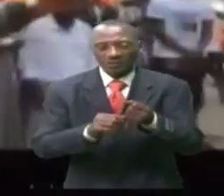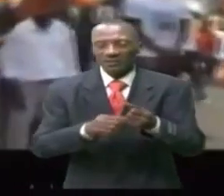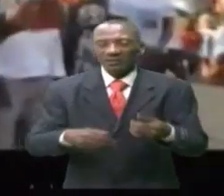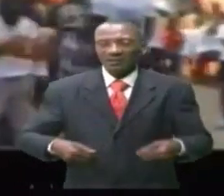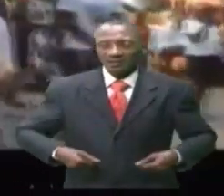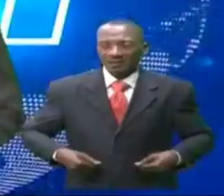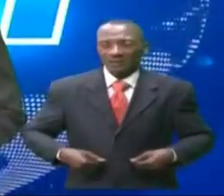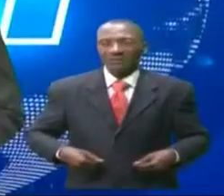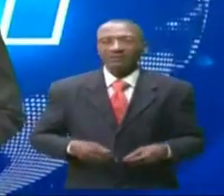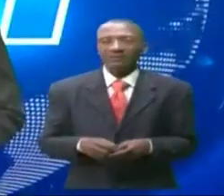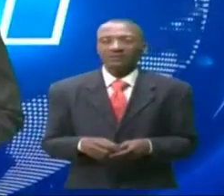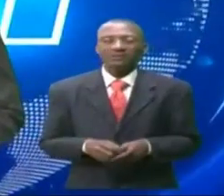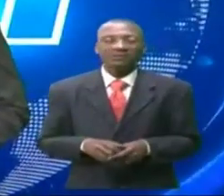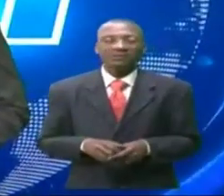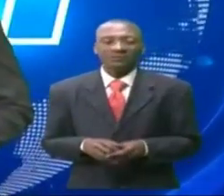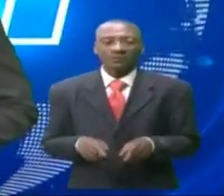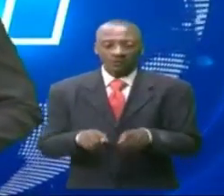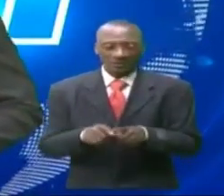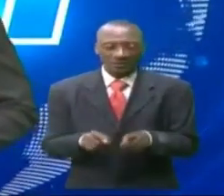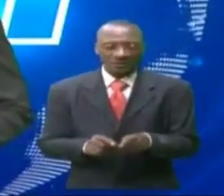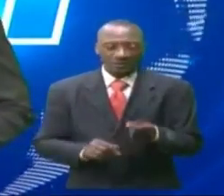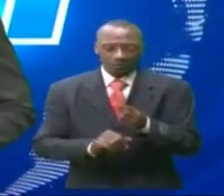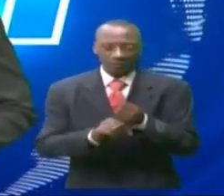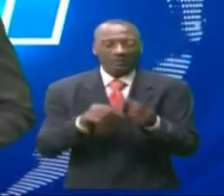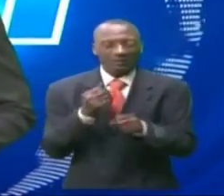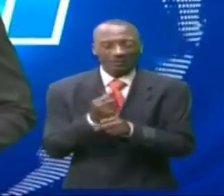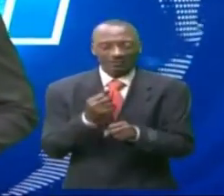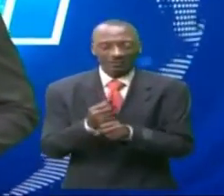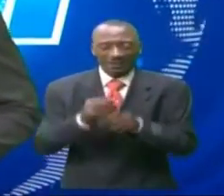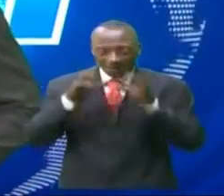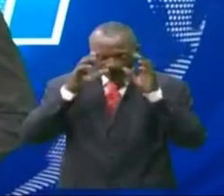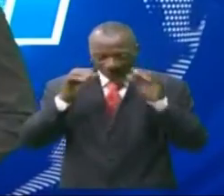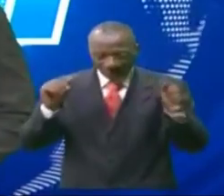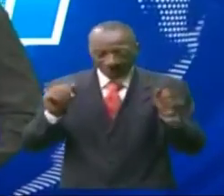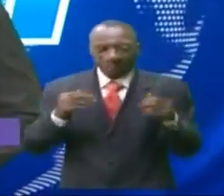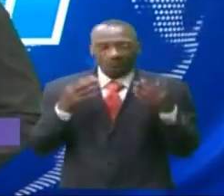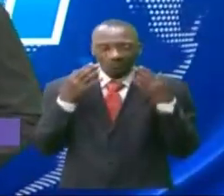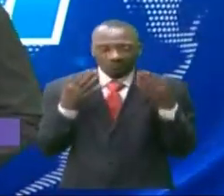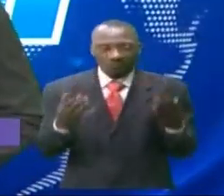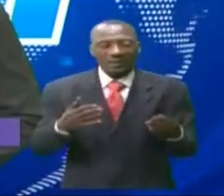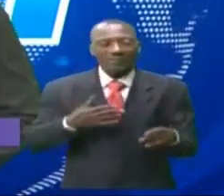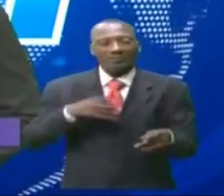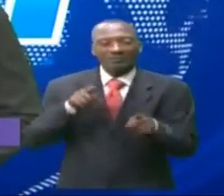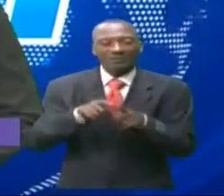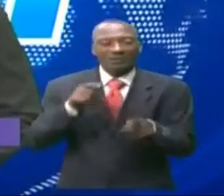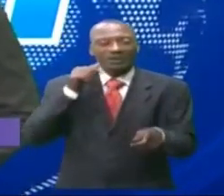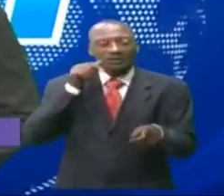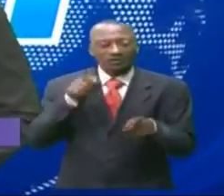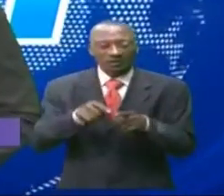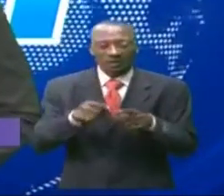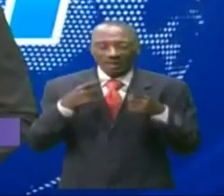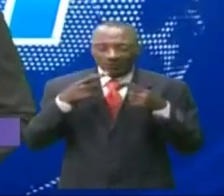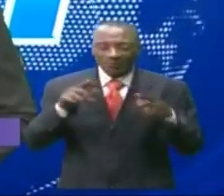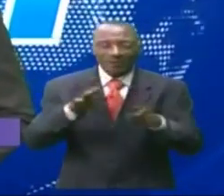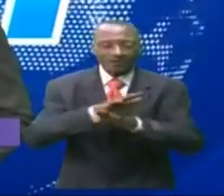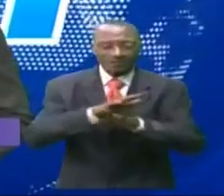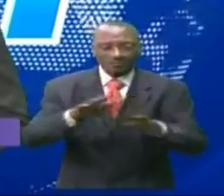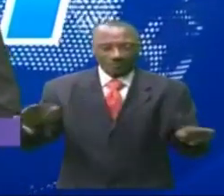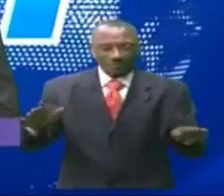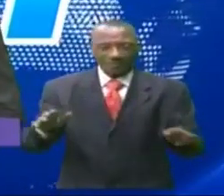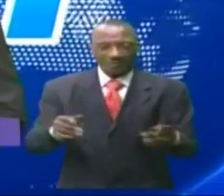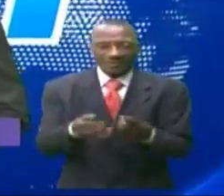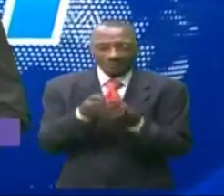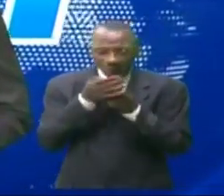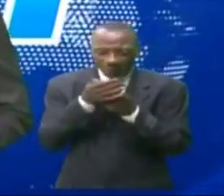chef de l'État. Merci de nous avoir suivis. C'était un journal de la rédaction coordonné par Cédric Kenina, réalisé